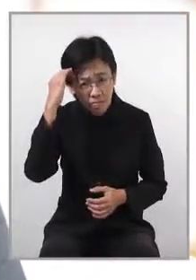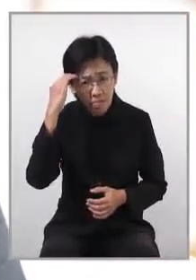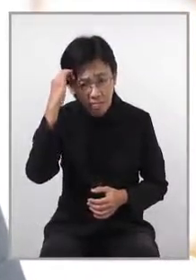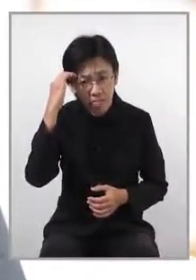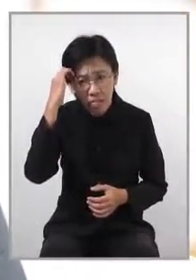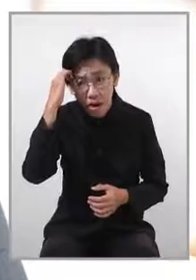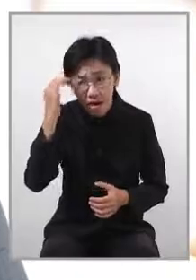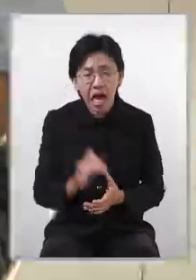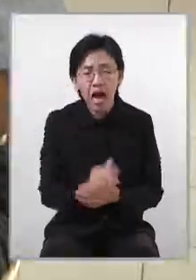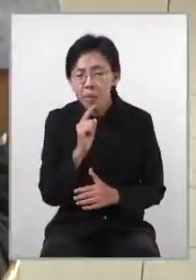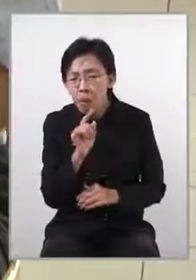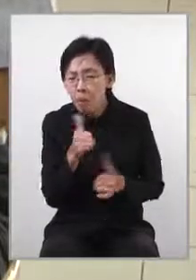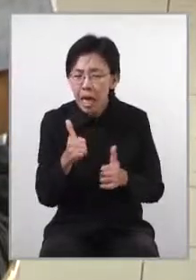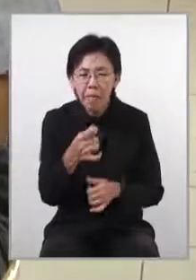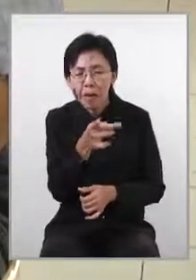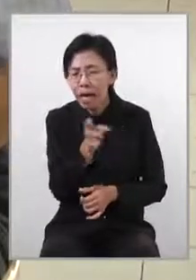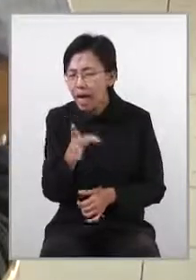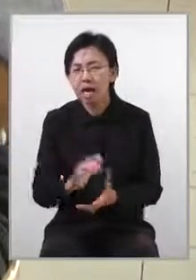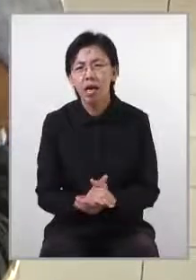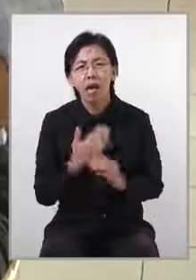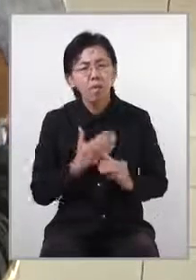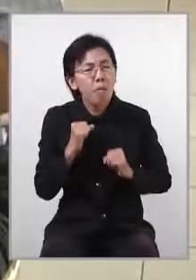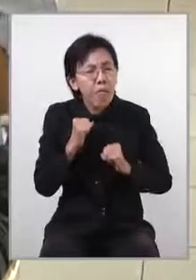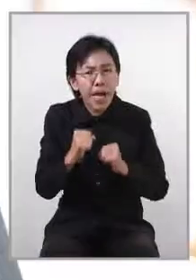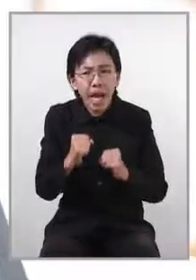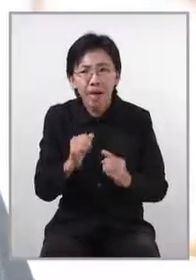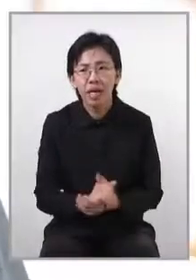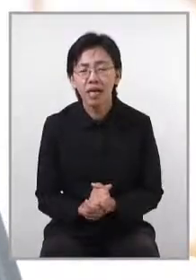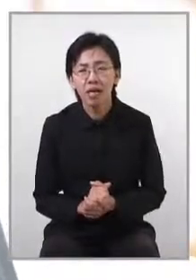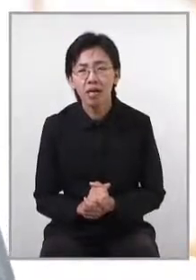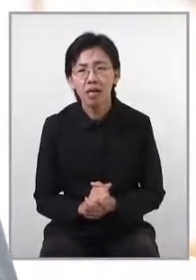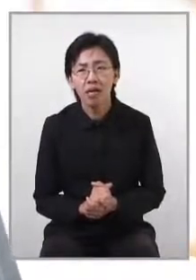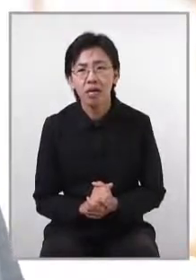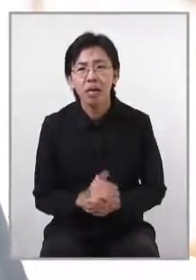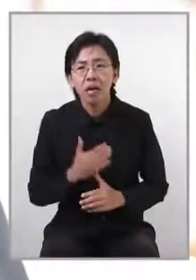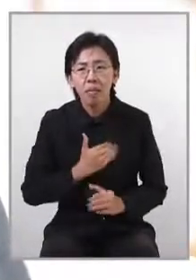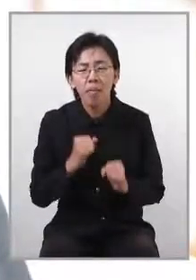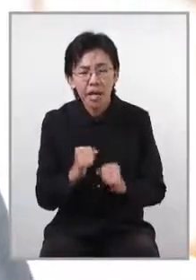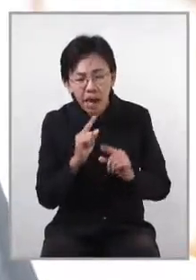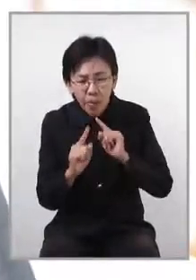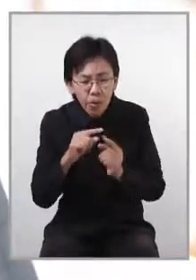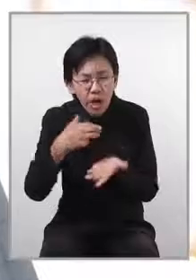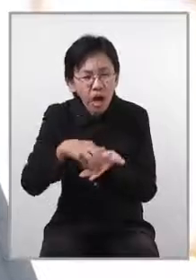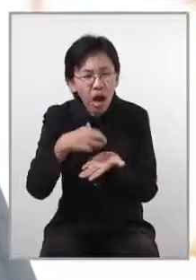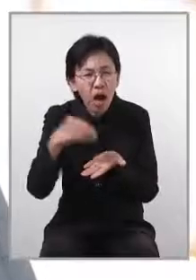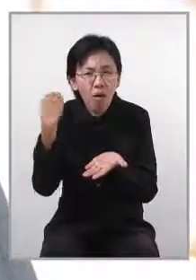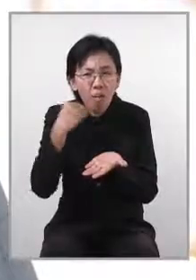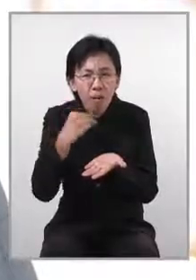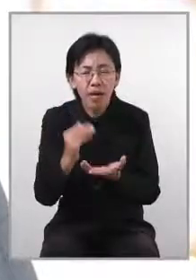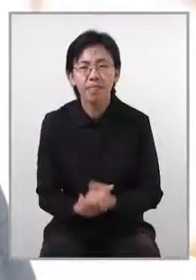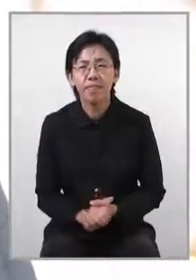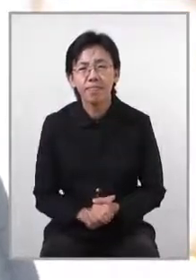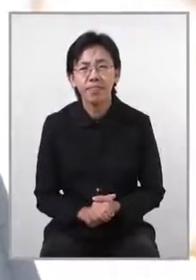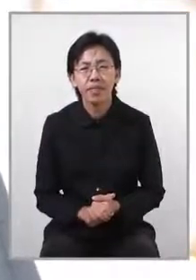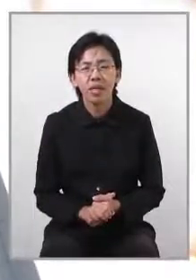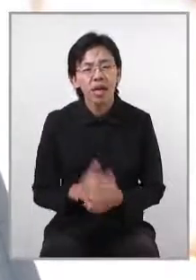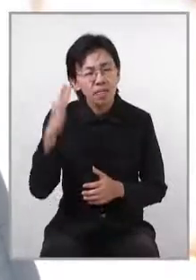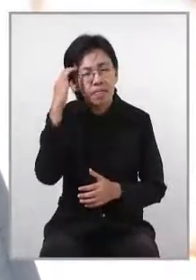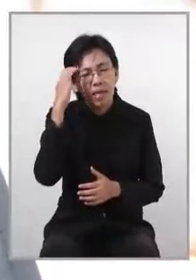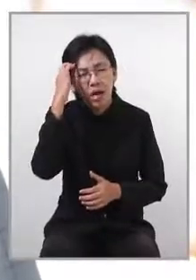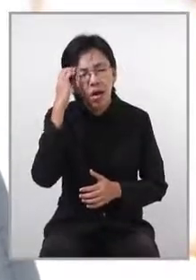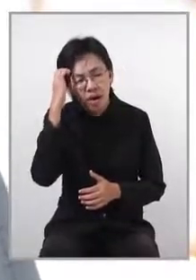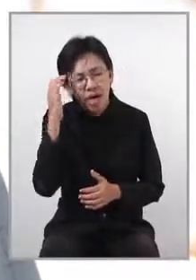ก็เอาไปล้อเลียนกันผมพยายามทุกอย่างคนเข้ามาเนี่ยผมพยายามพูดเรื่องนี้ตลอดเวลาว่าเห็นใจ